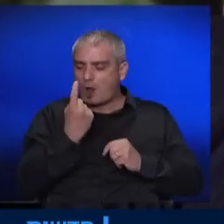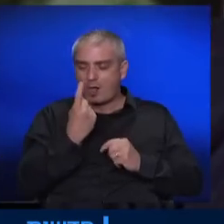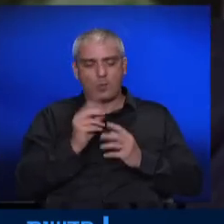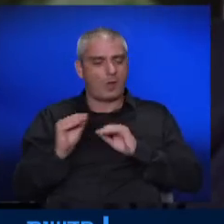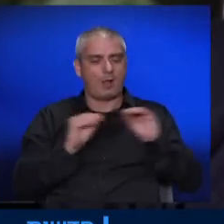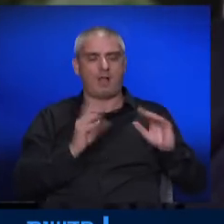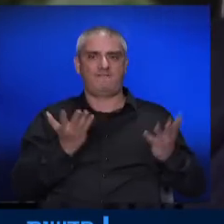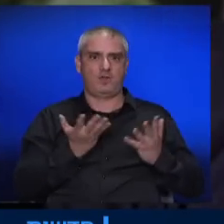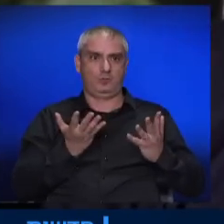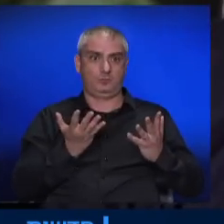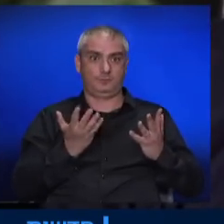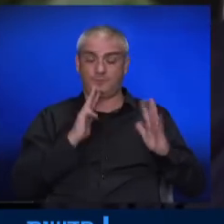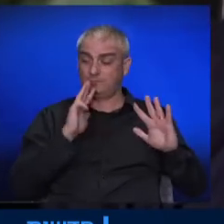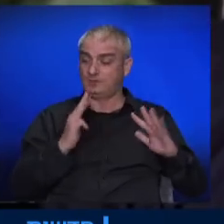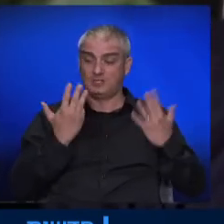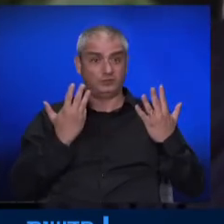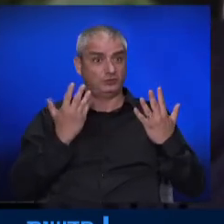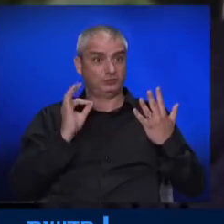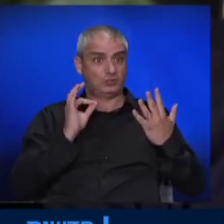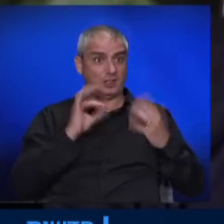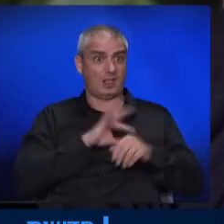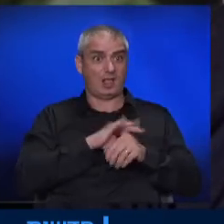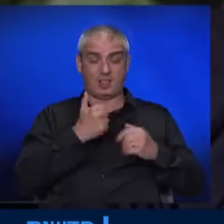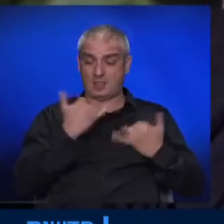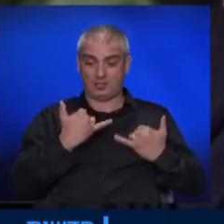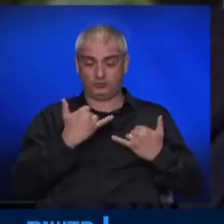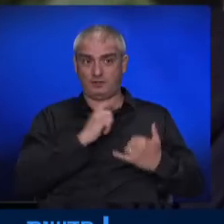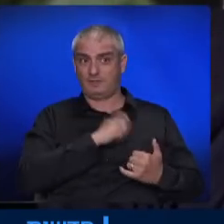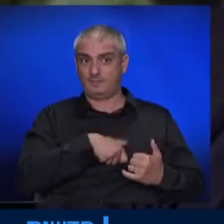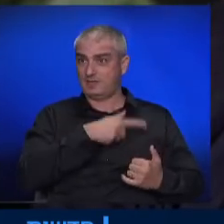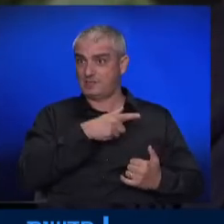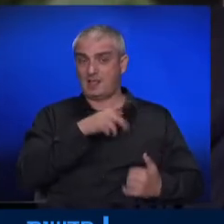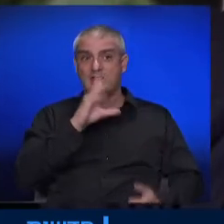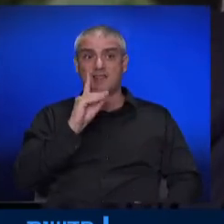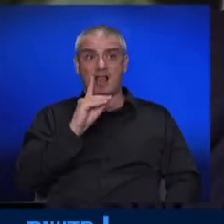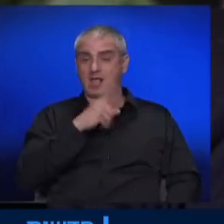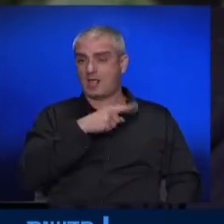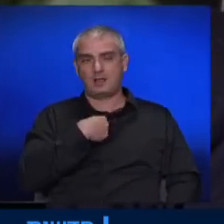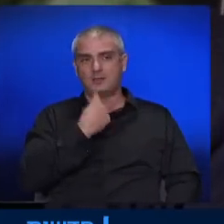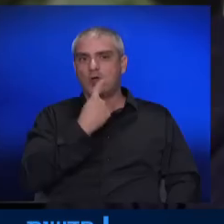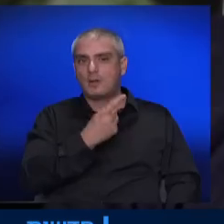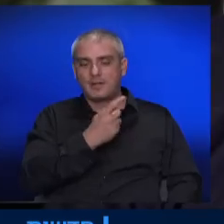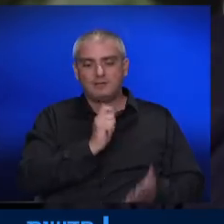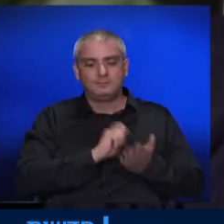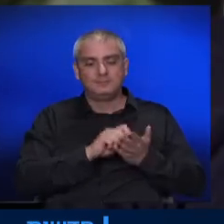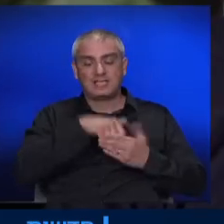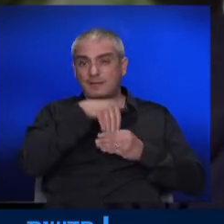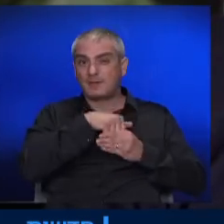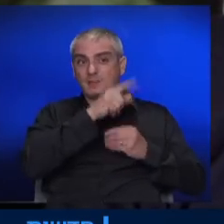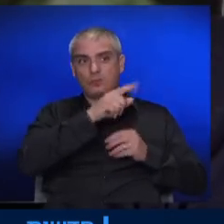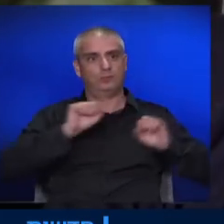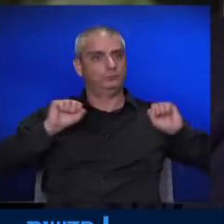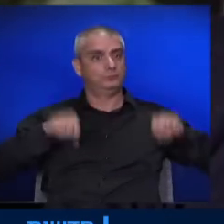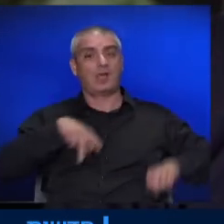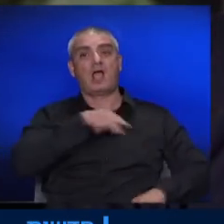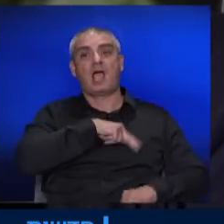בתשע שנים של ההנהלה הנוכחית במועצת דלית אל-כרמל, אני אומר שמשרד הפנים, שהוא הריבון האחראי על